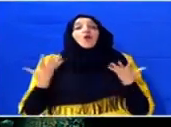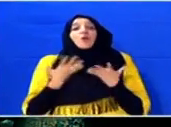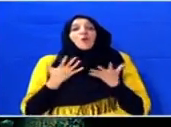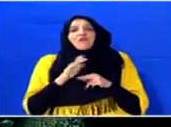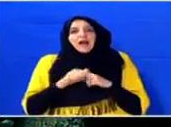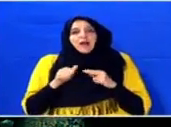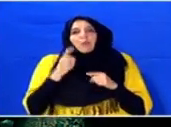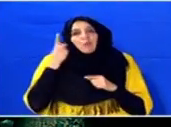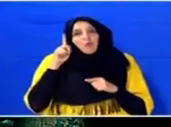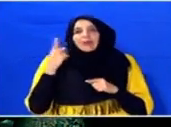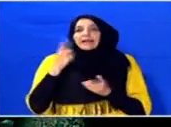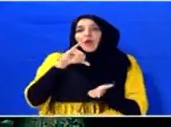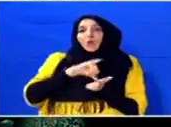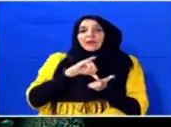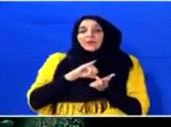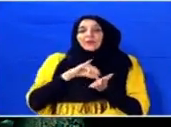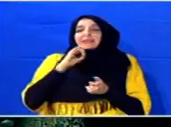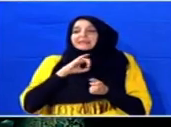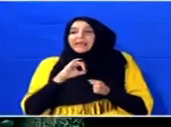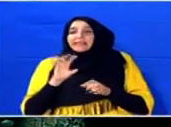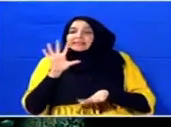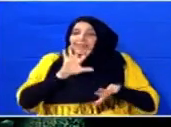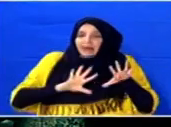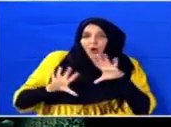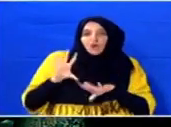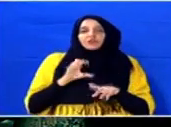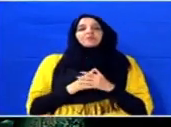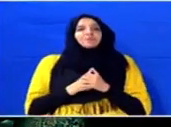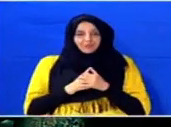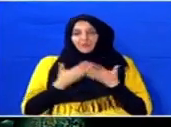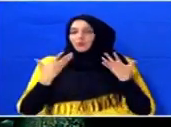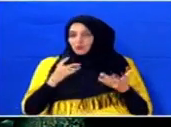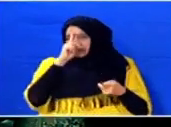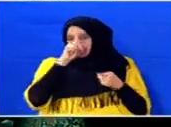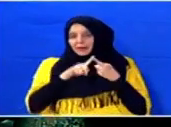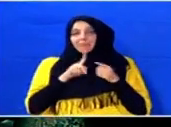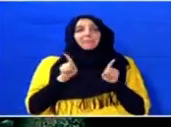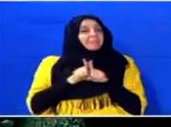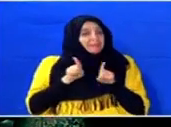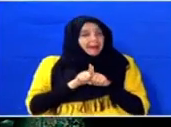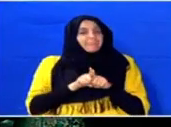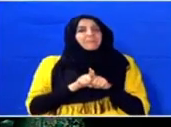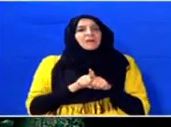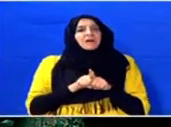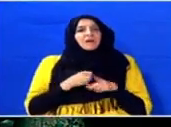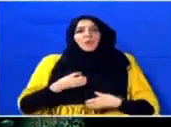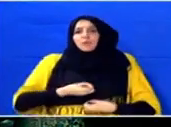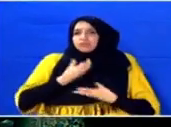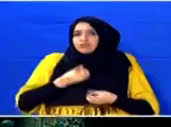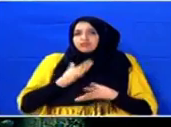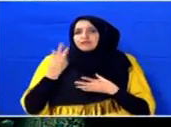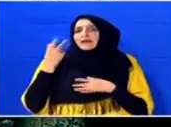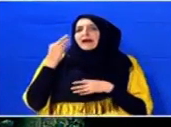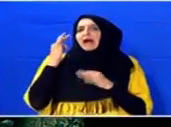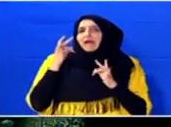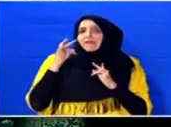المحاور سنناقشها من خلال هذه السهره وايضا سنستقبل قضاياكم ونعرض